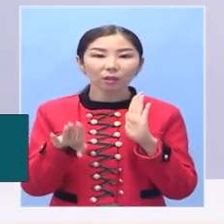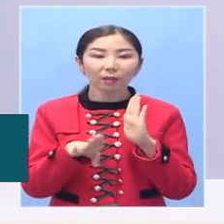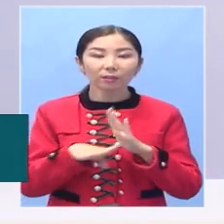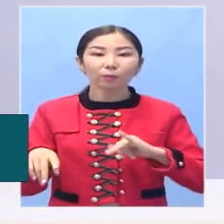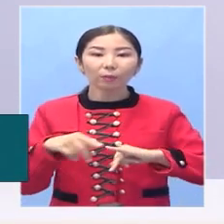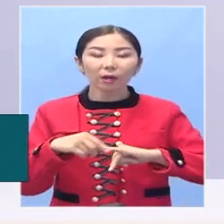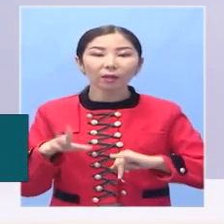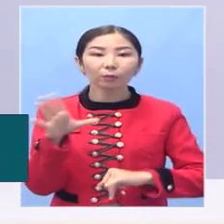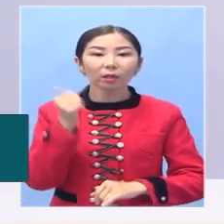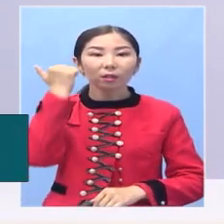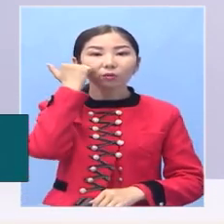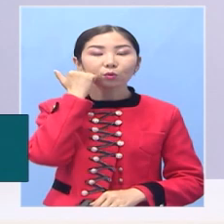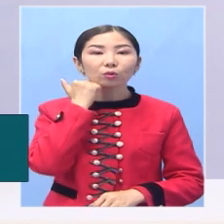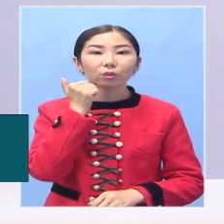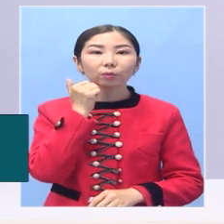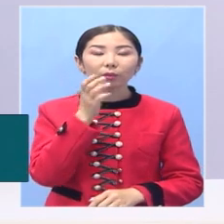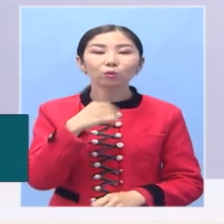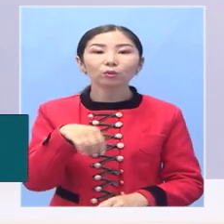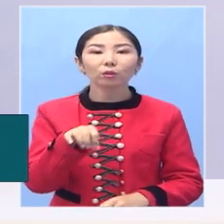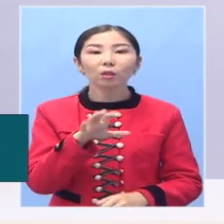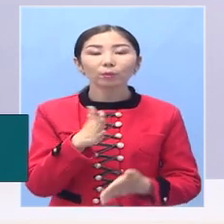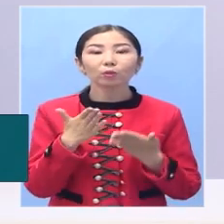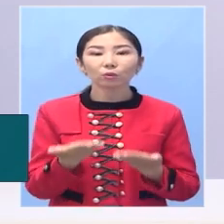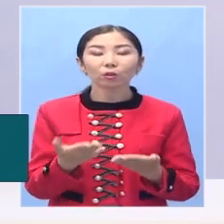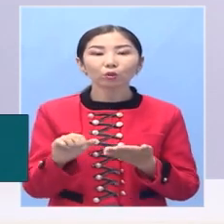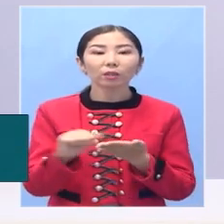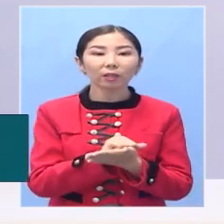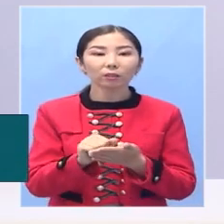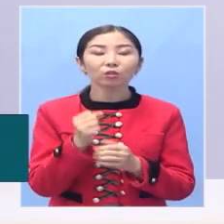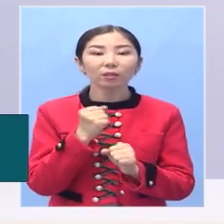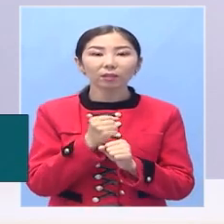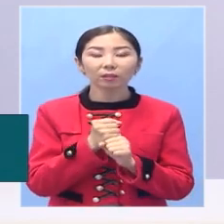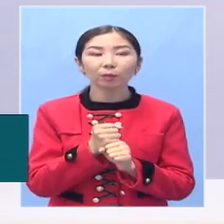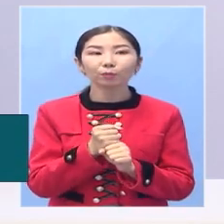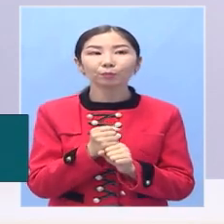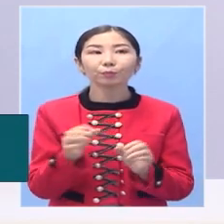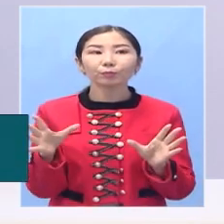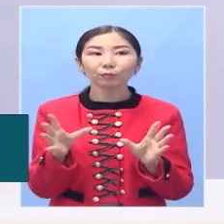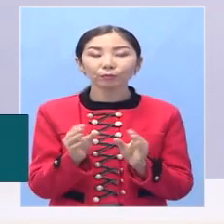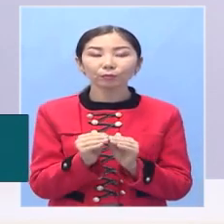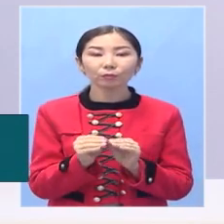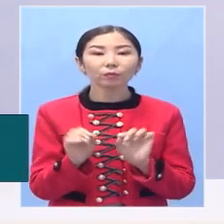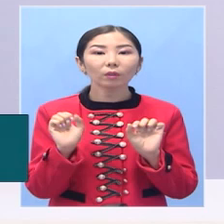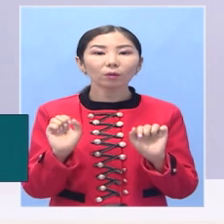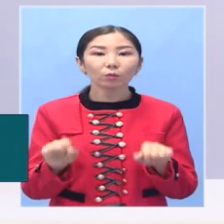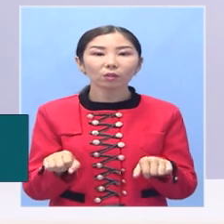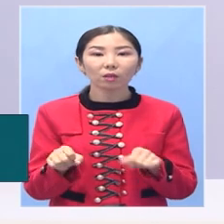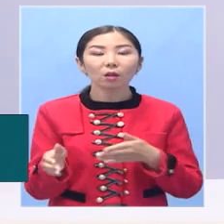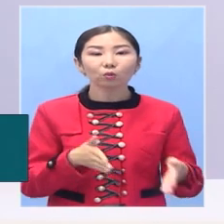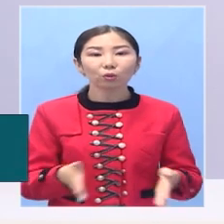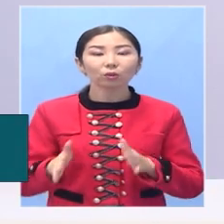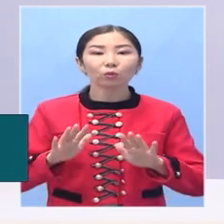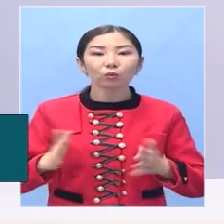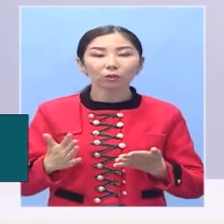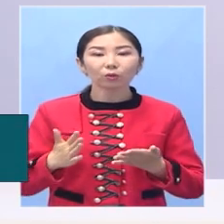да барлығының тозығы жетіп тұр. Оларға да сол биыл жобалық сметалық құжаттама жасақтап, жаңағыдай жол көлік